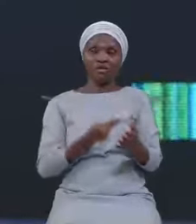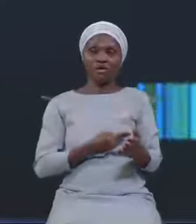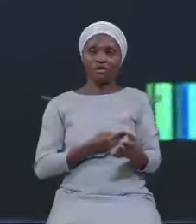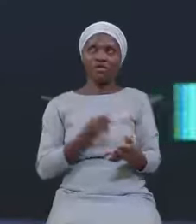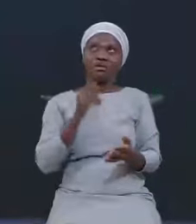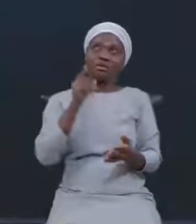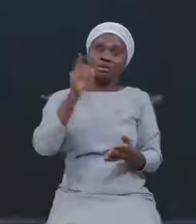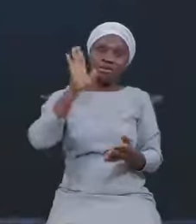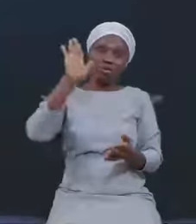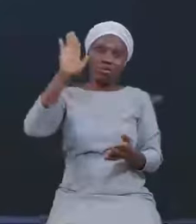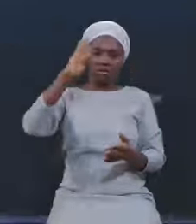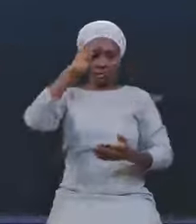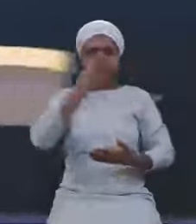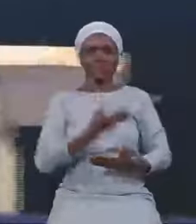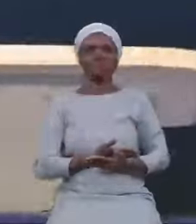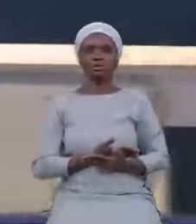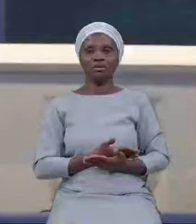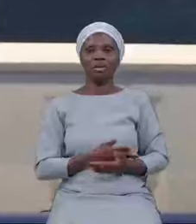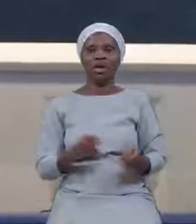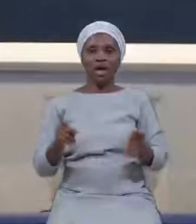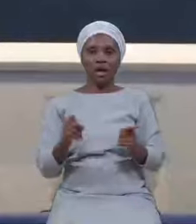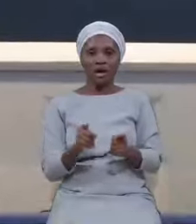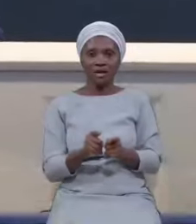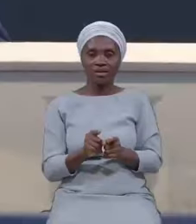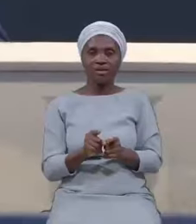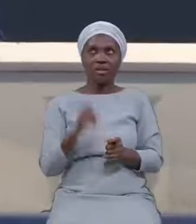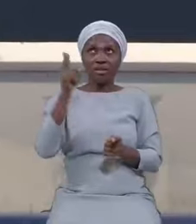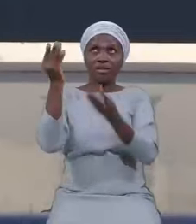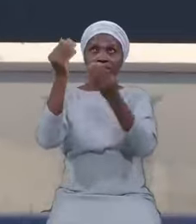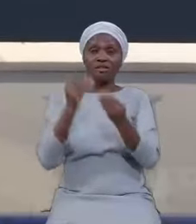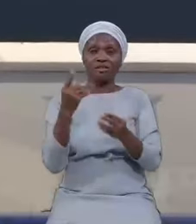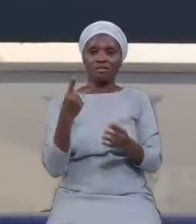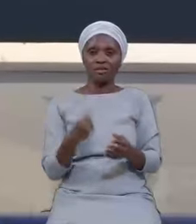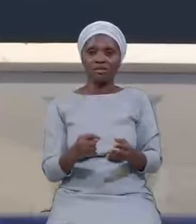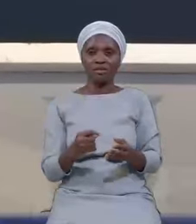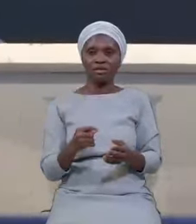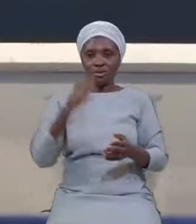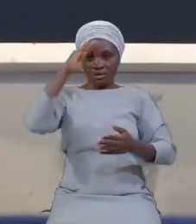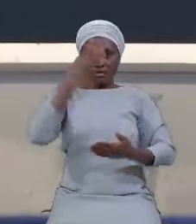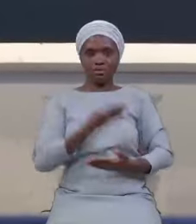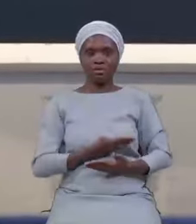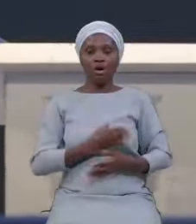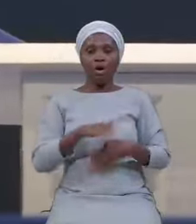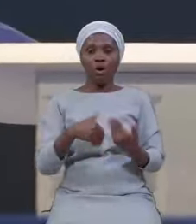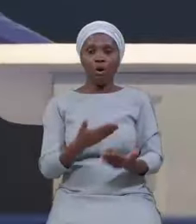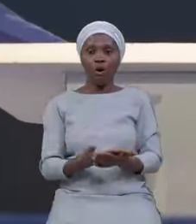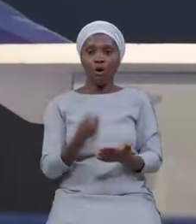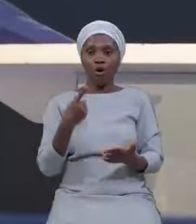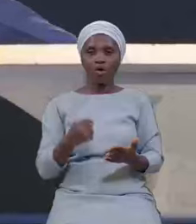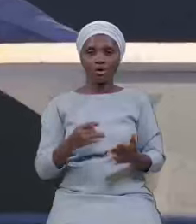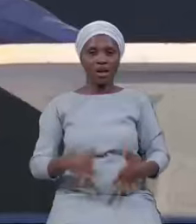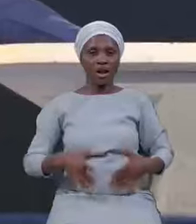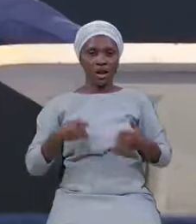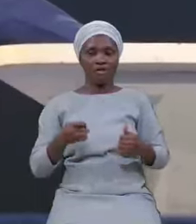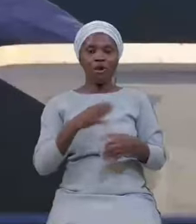il donne au Fils croyant toute la vie dont ils ont besoin, la bonté du ciel dont ils ont